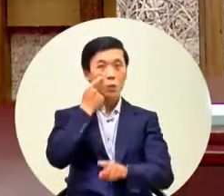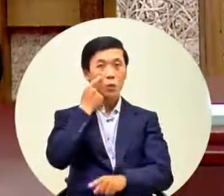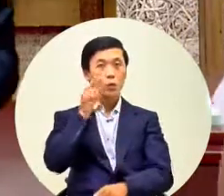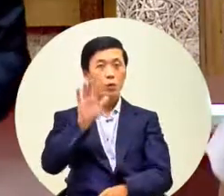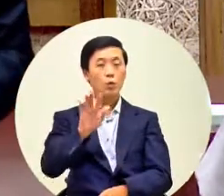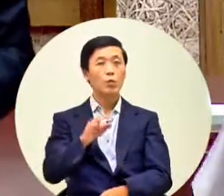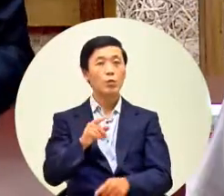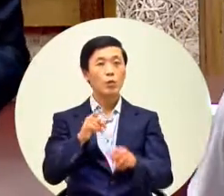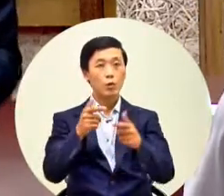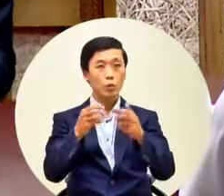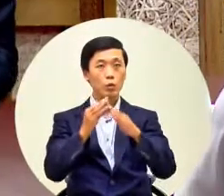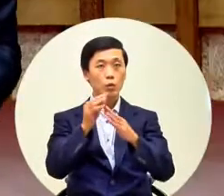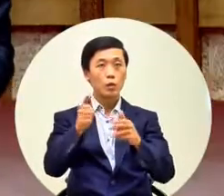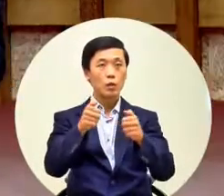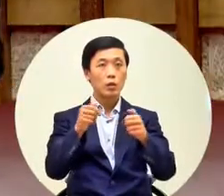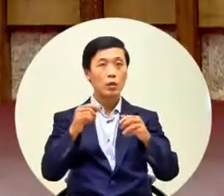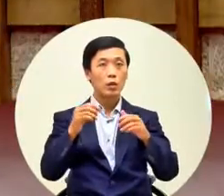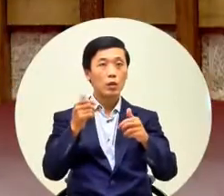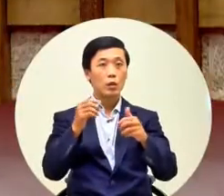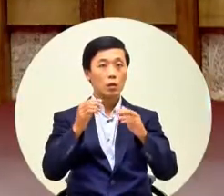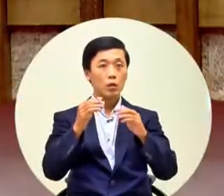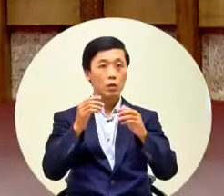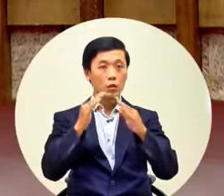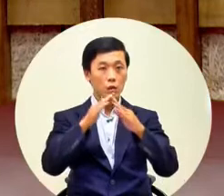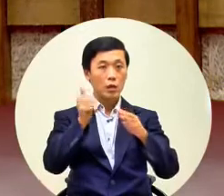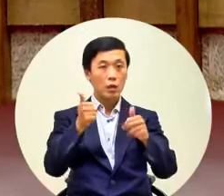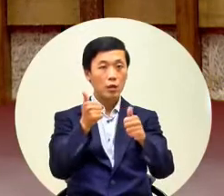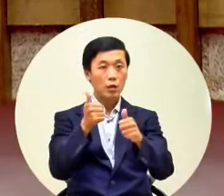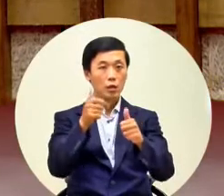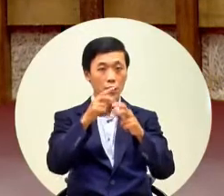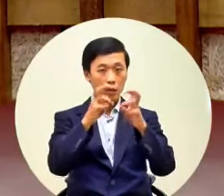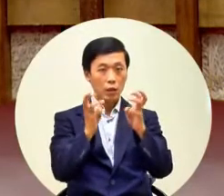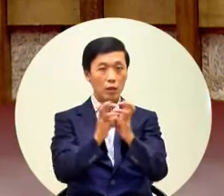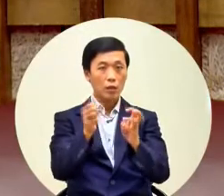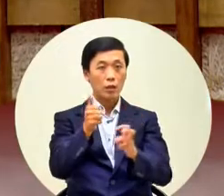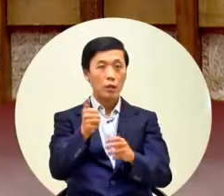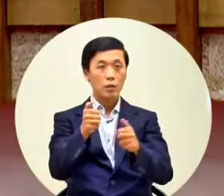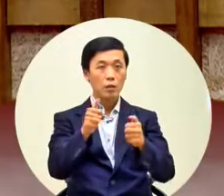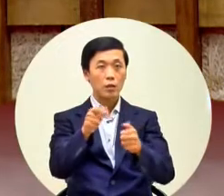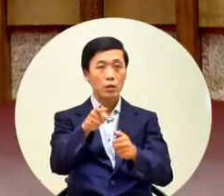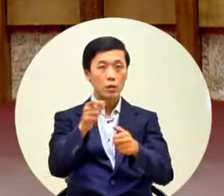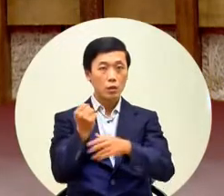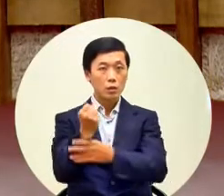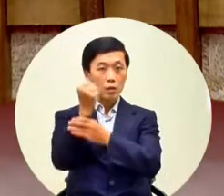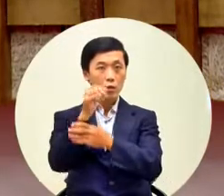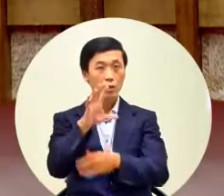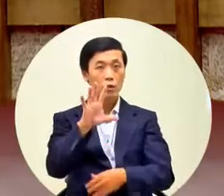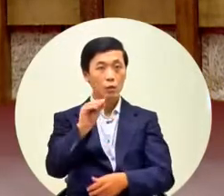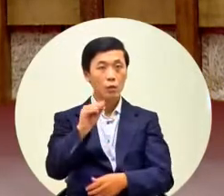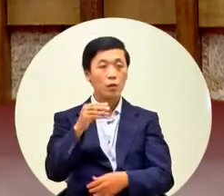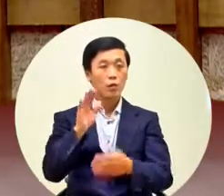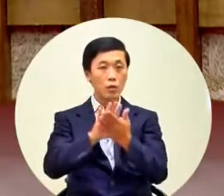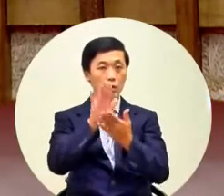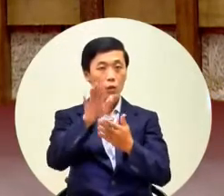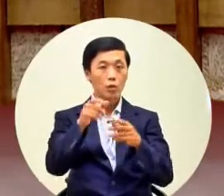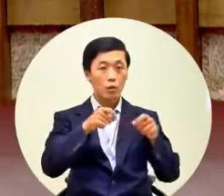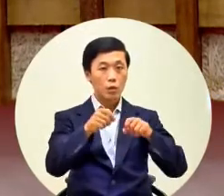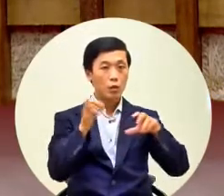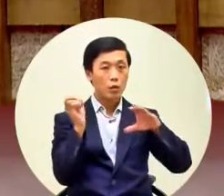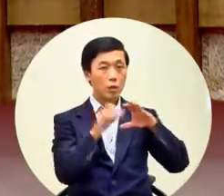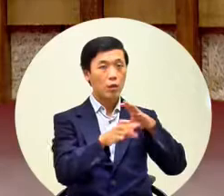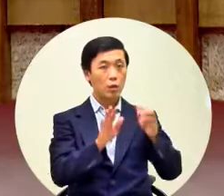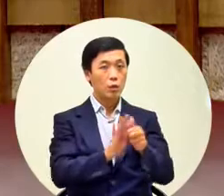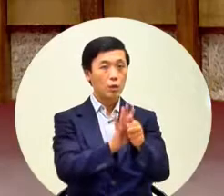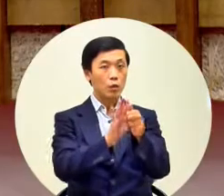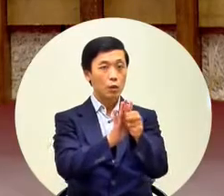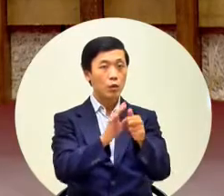长。那我请教一下杨市长，这样的概念、这样的想法，你是不是支持？那 未来可以怎么样把它纳入计划来进行推行？